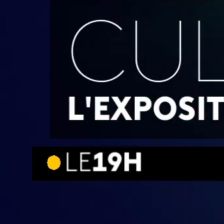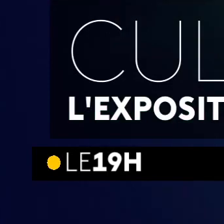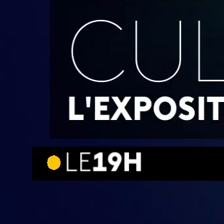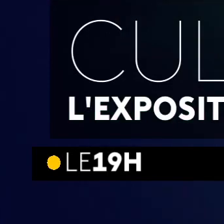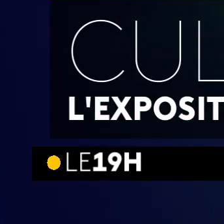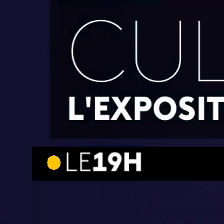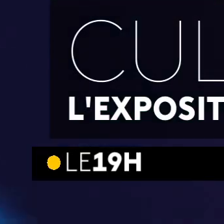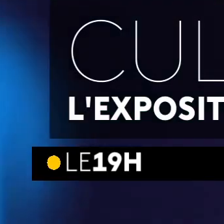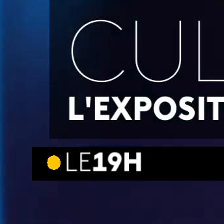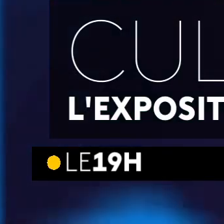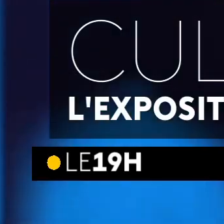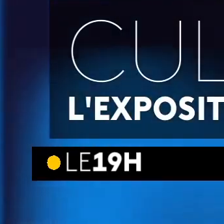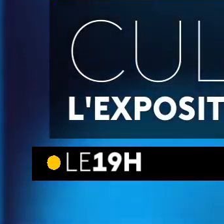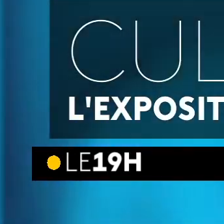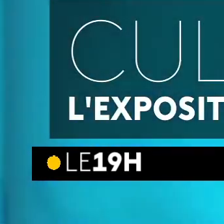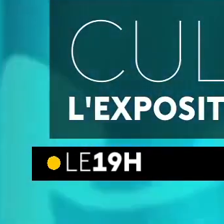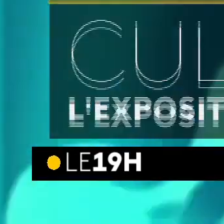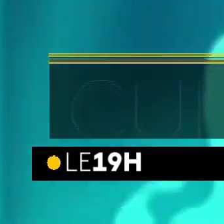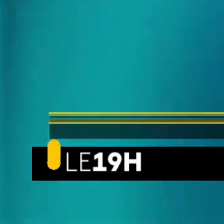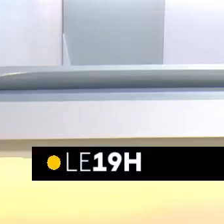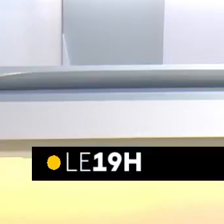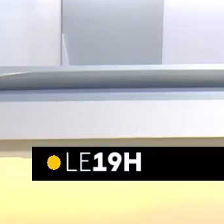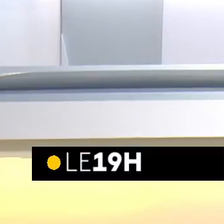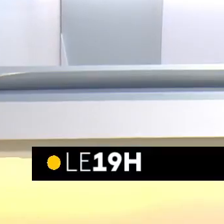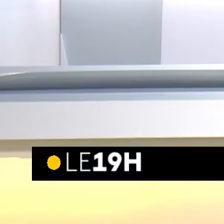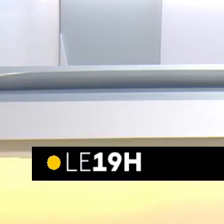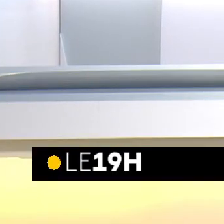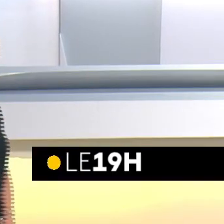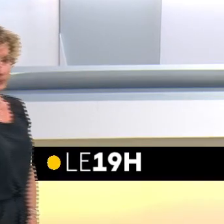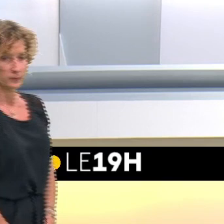festival international en France. À tout à l'heure. À tout à l'heure Sigrid.